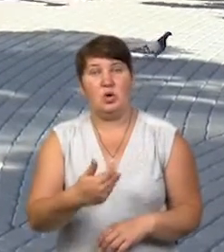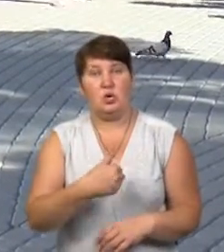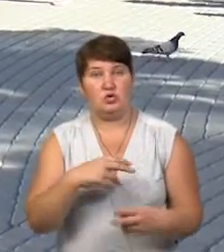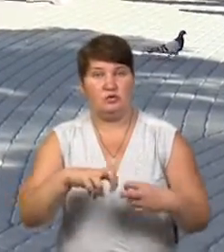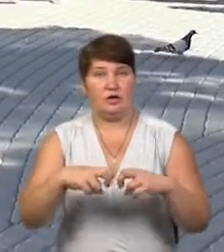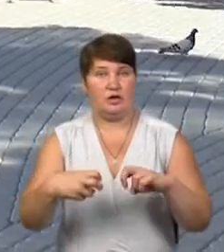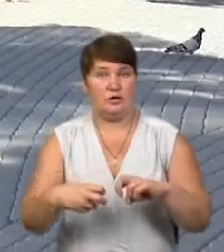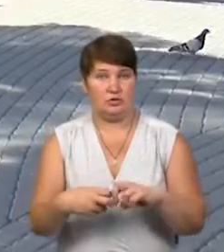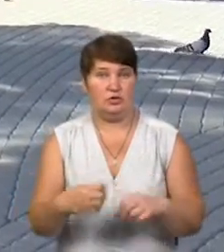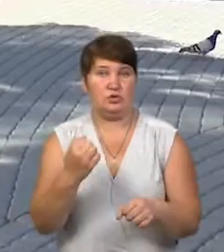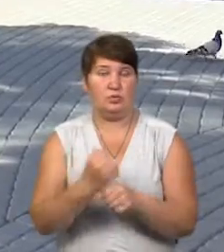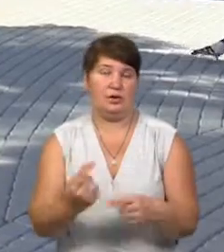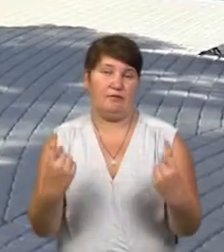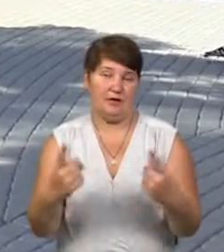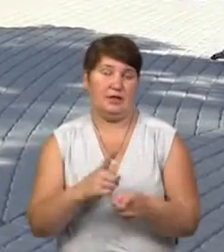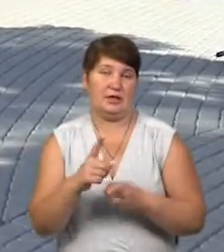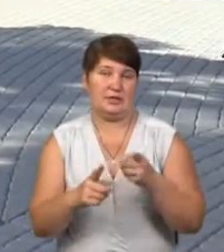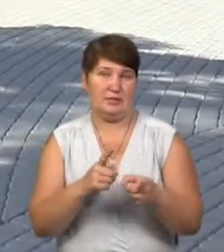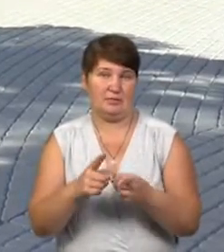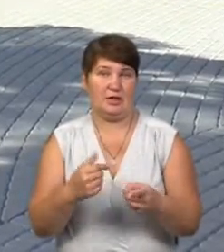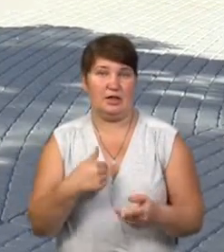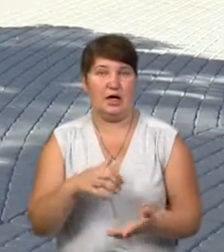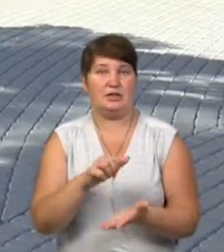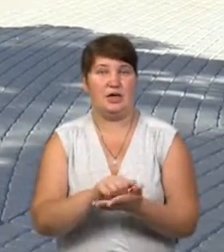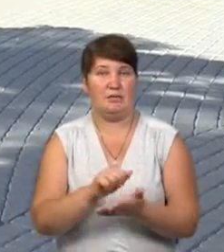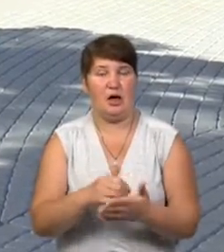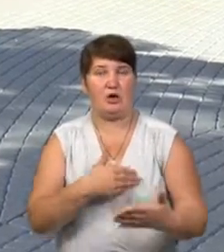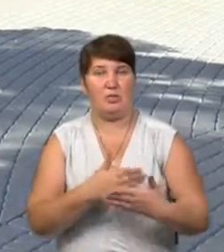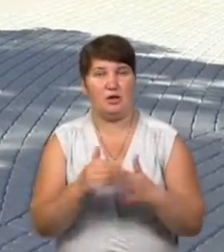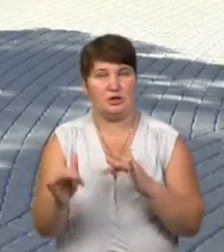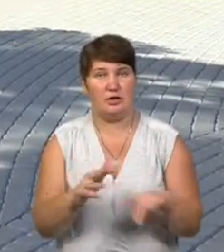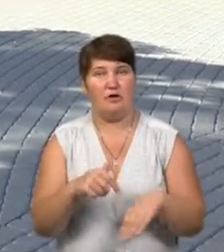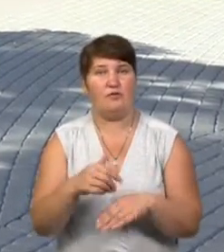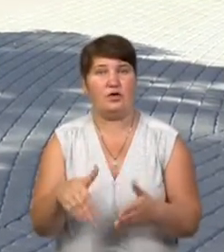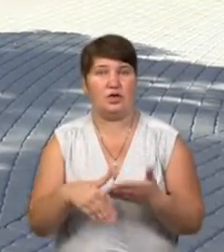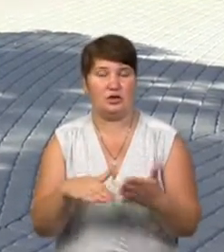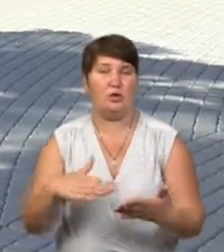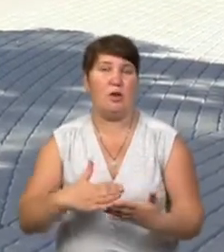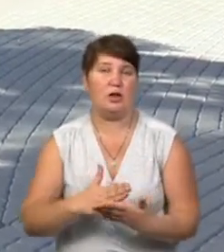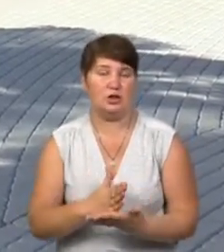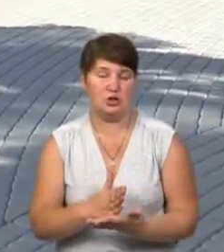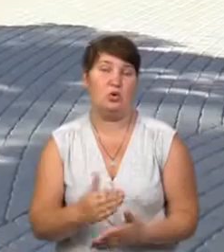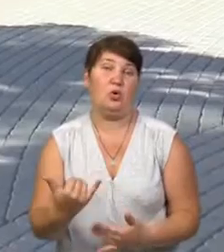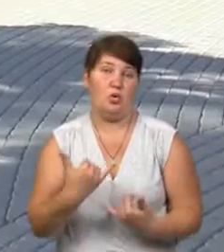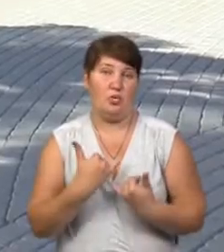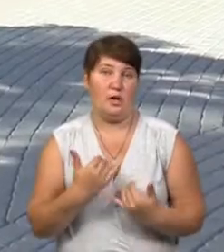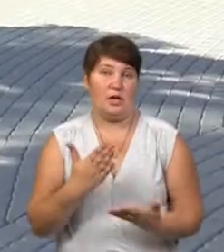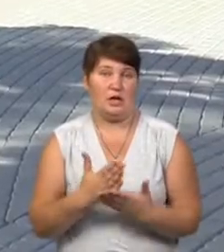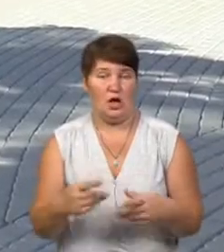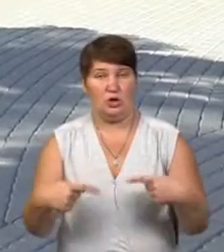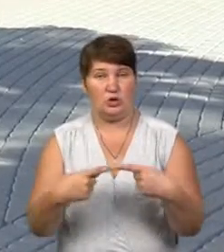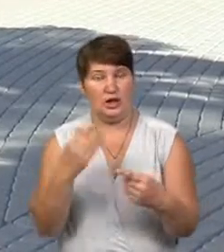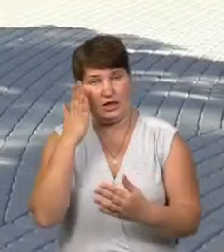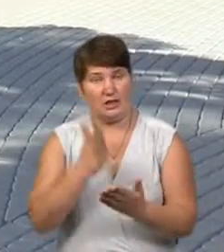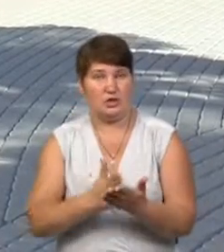зробити конкретні зміни. Тобто я займалася громадською діяльністю, волонтерською і політичною. Тому в мене є конкретні цілі, щоб покращити